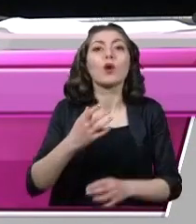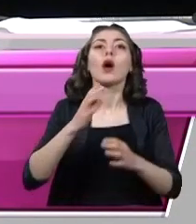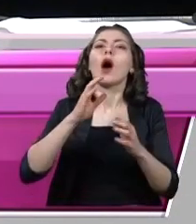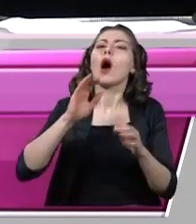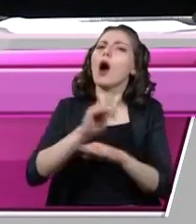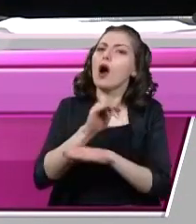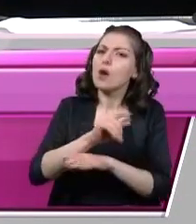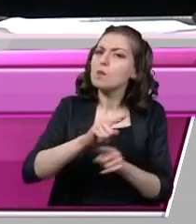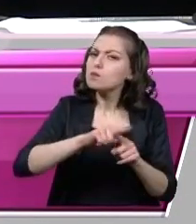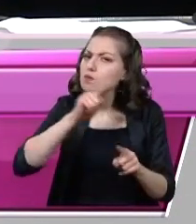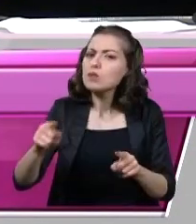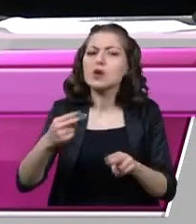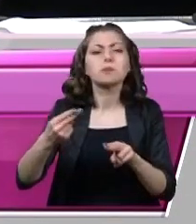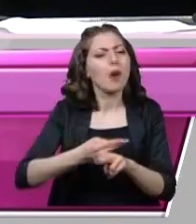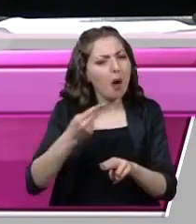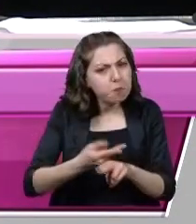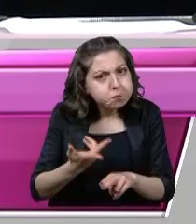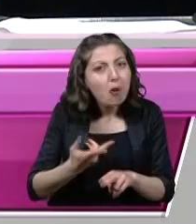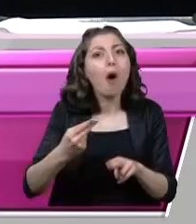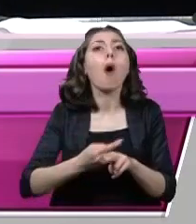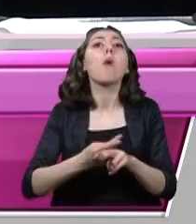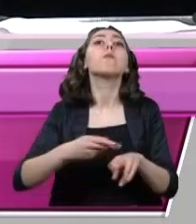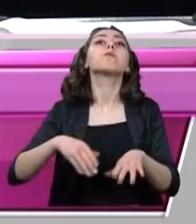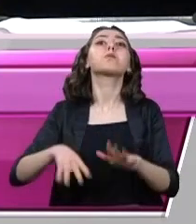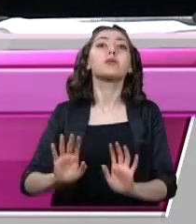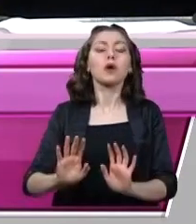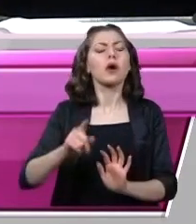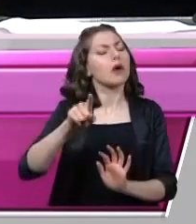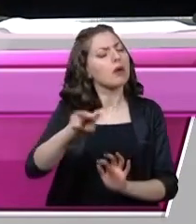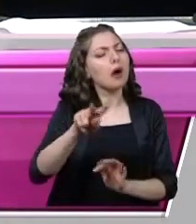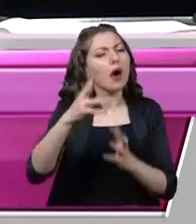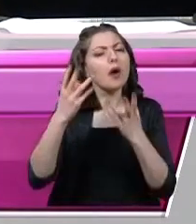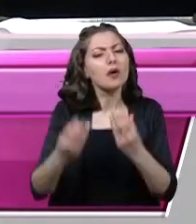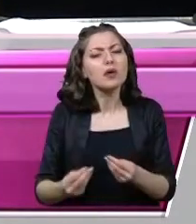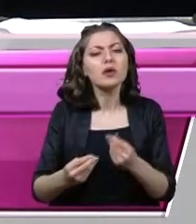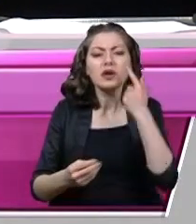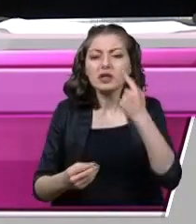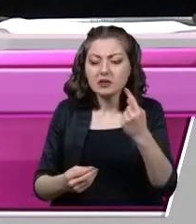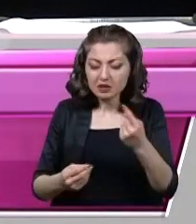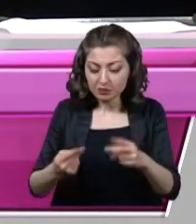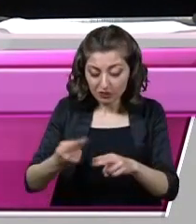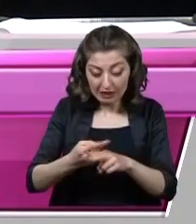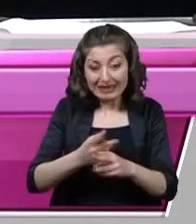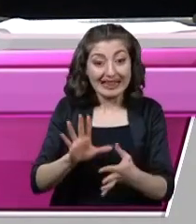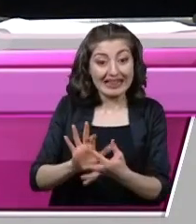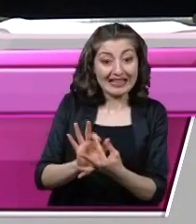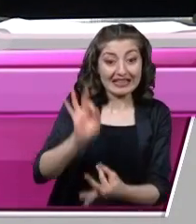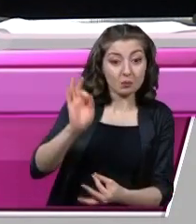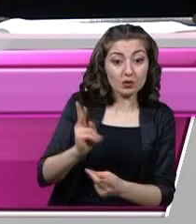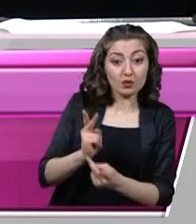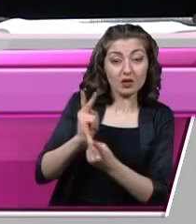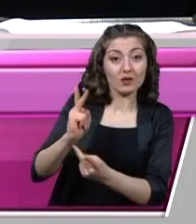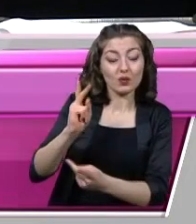hayatı boyunca deneyimli yiyebileceği deneyimlediği ya da ya da bir ya da birkaç kere dediğimiz deneyimlediği deneyim diye bildiği